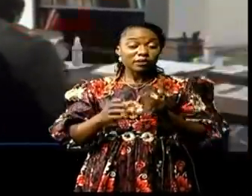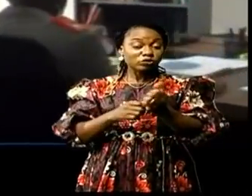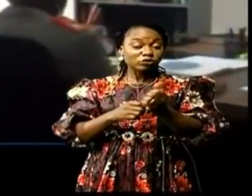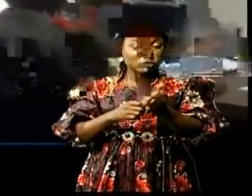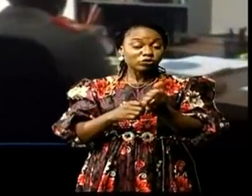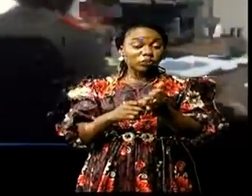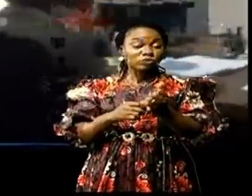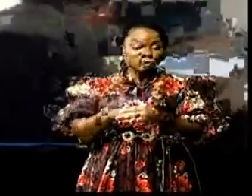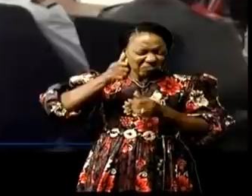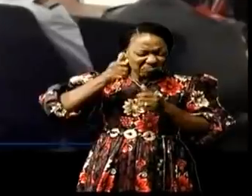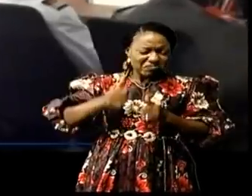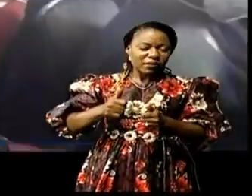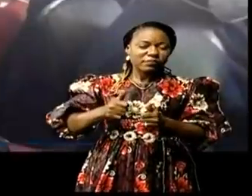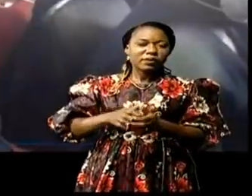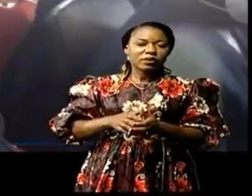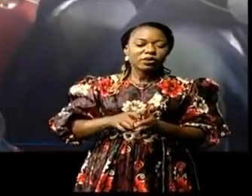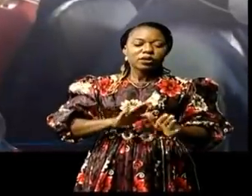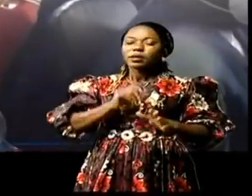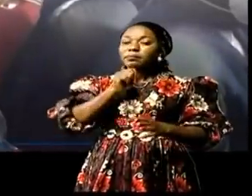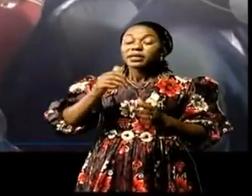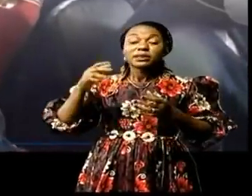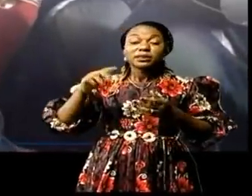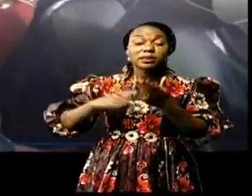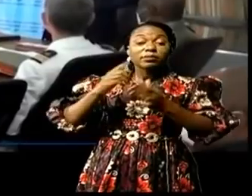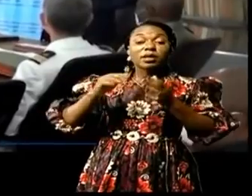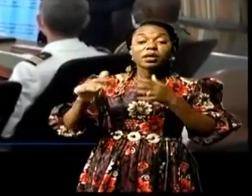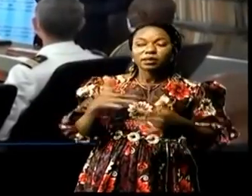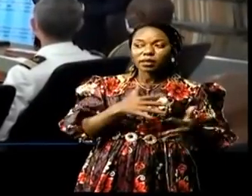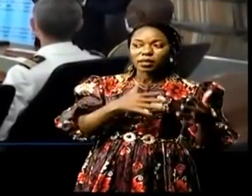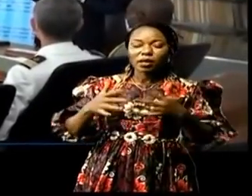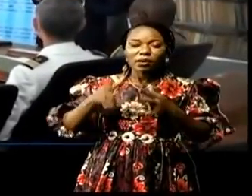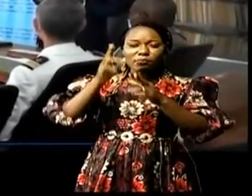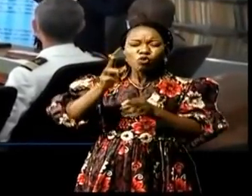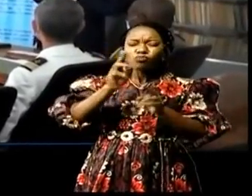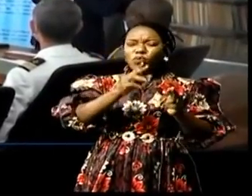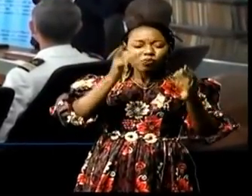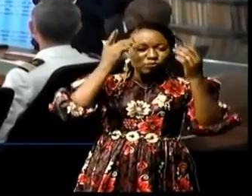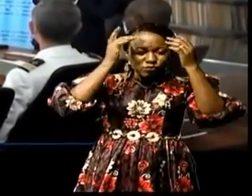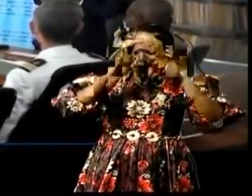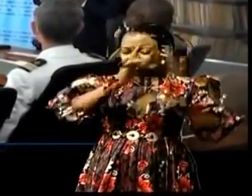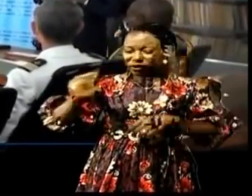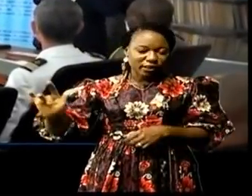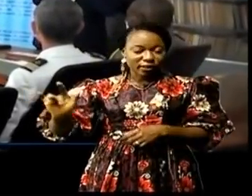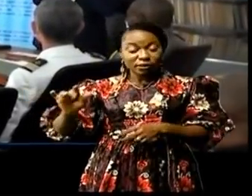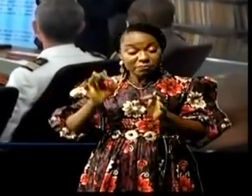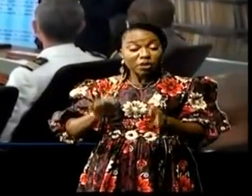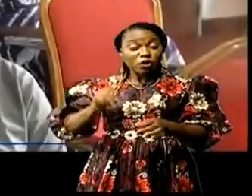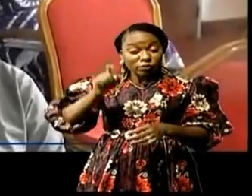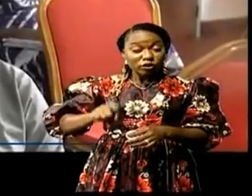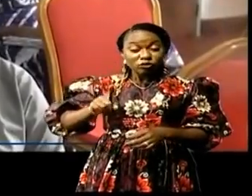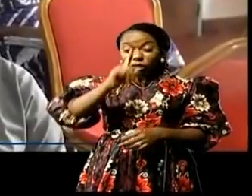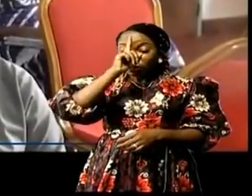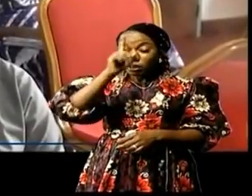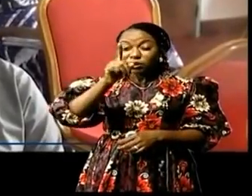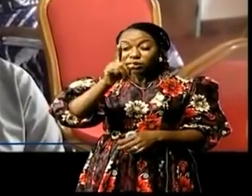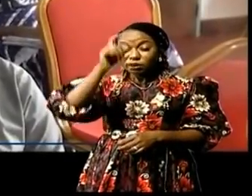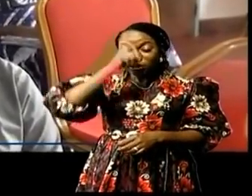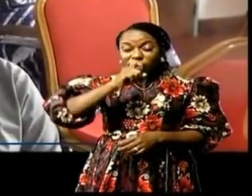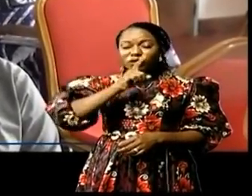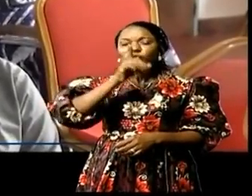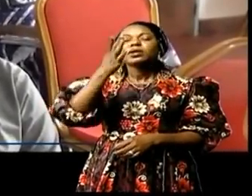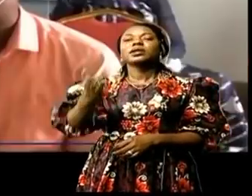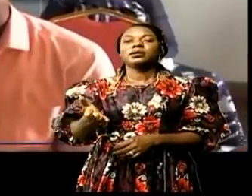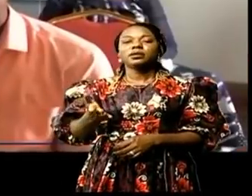La guerre n'étant pas seulement un exercice d'échange de coups de canon, cela exige une intelligence qui conçoit et monte des plans et